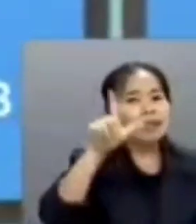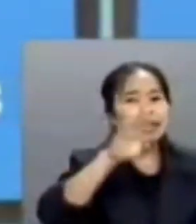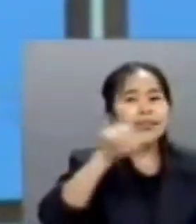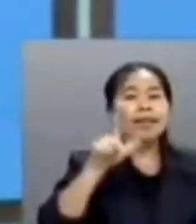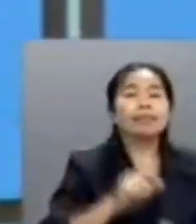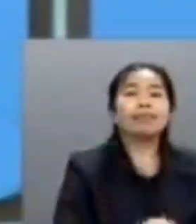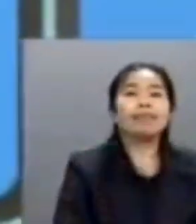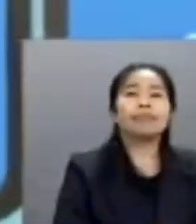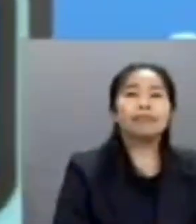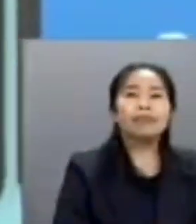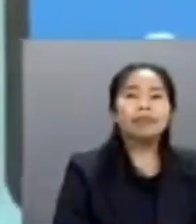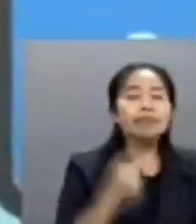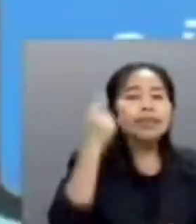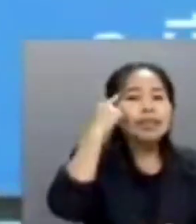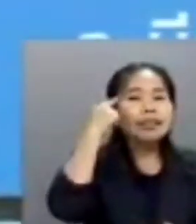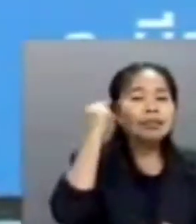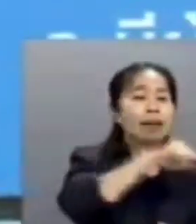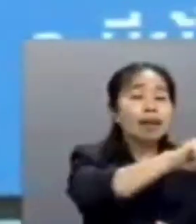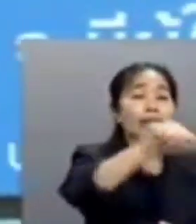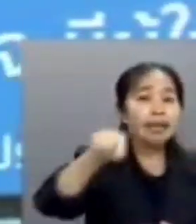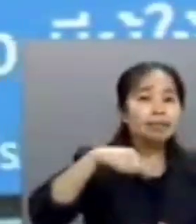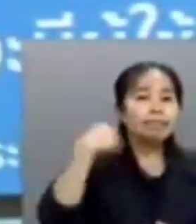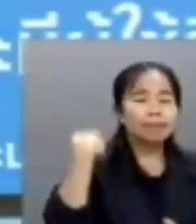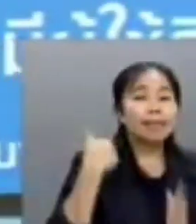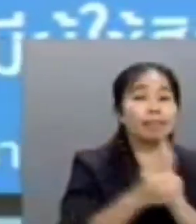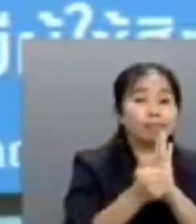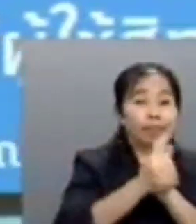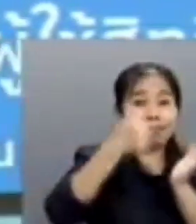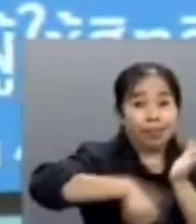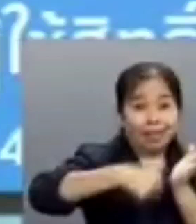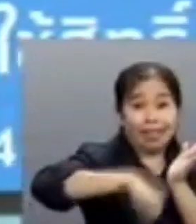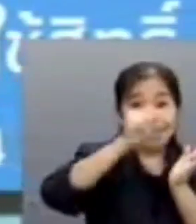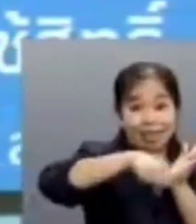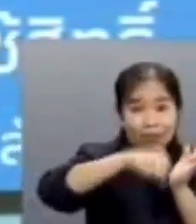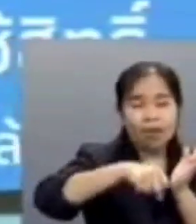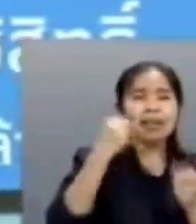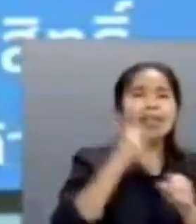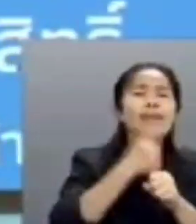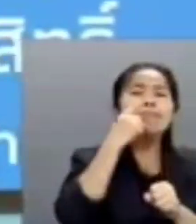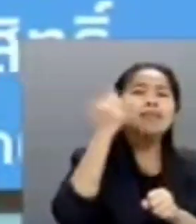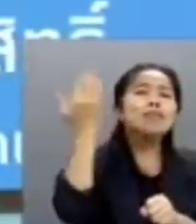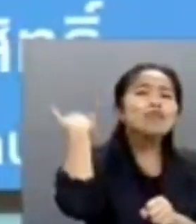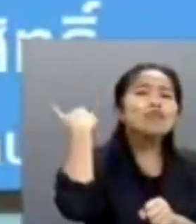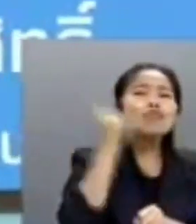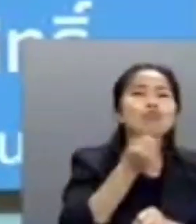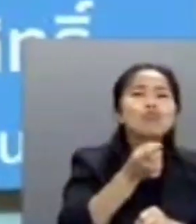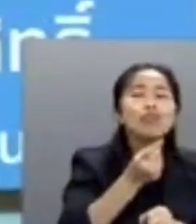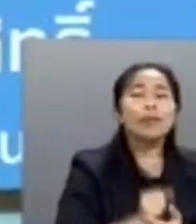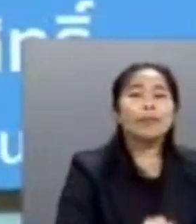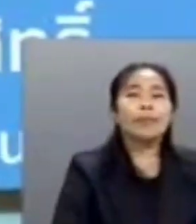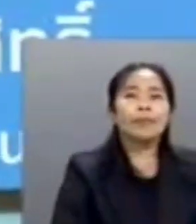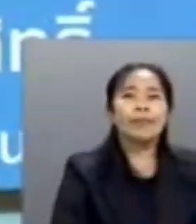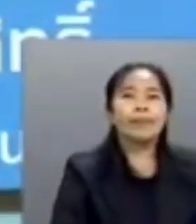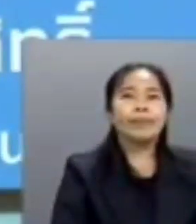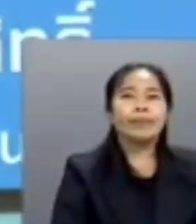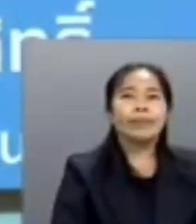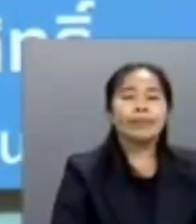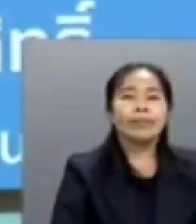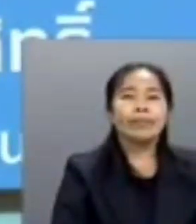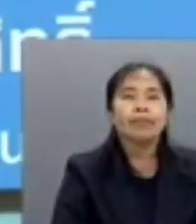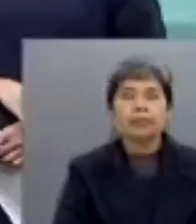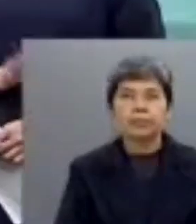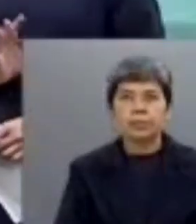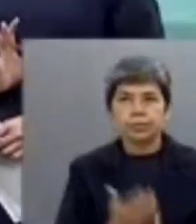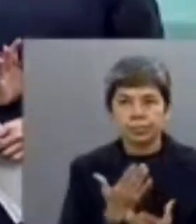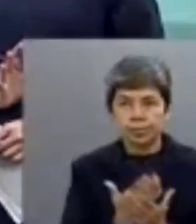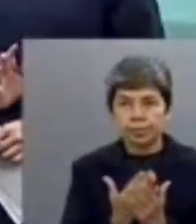เราจะสามารถลดหย่อนภาษีจากโครงการชอบดีมีคืนได้มากน้อยแค่ไหนดูจากเงินได้สุทธิของเราโดน